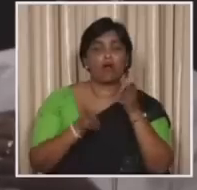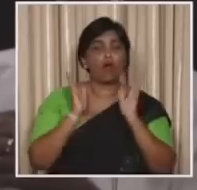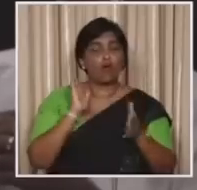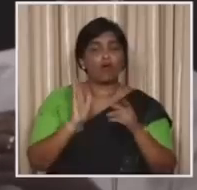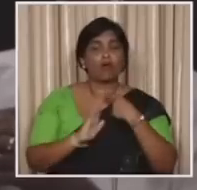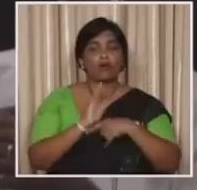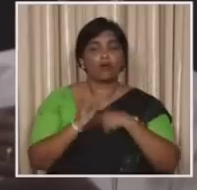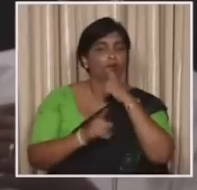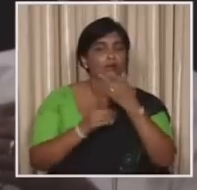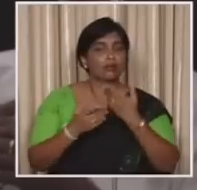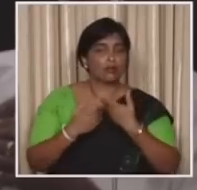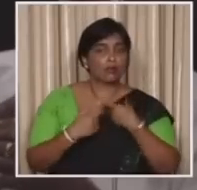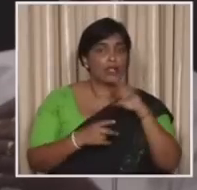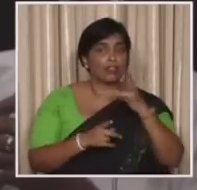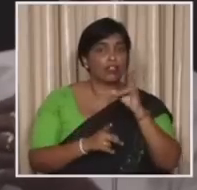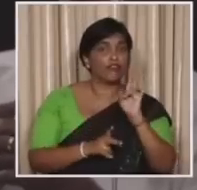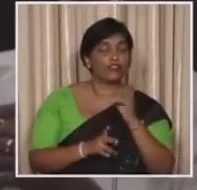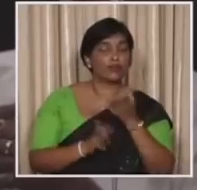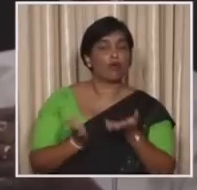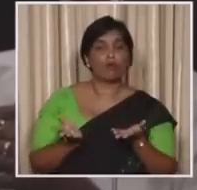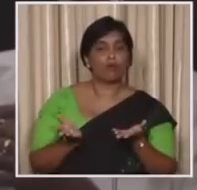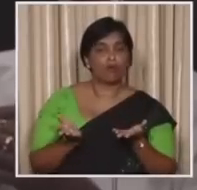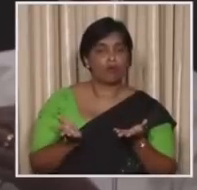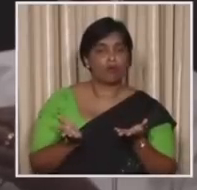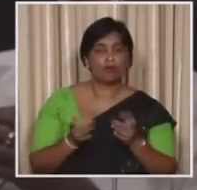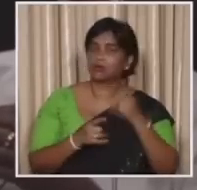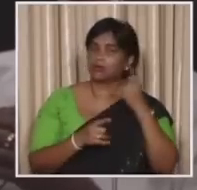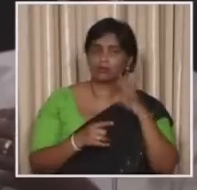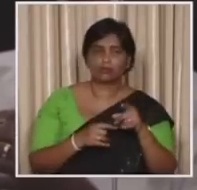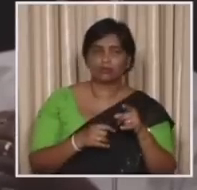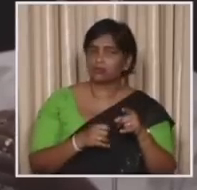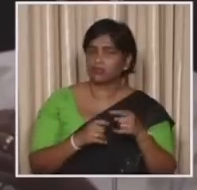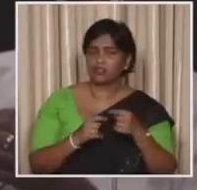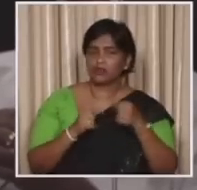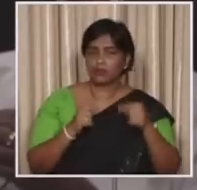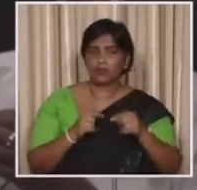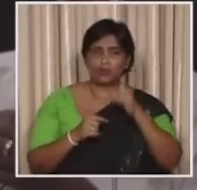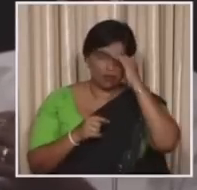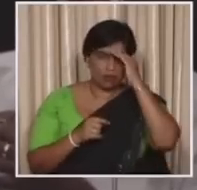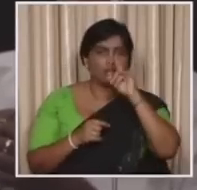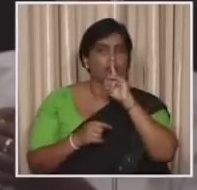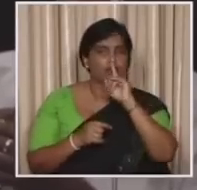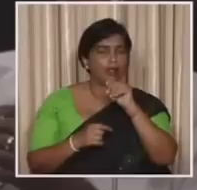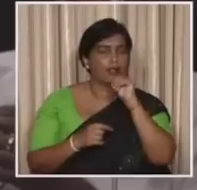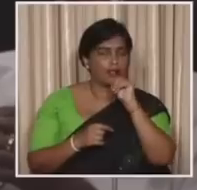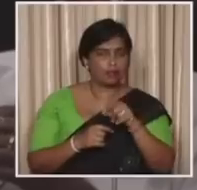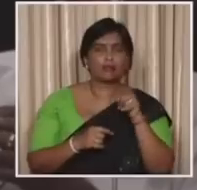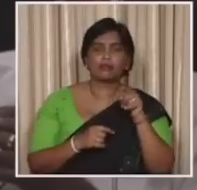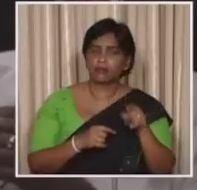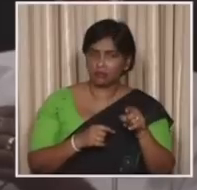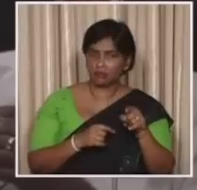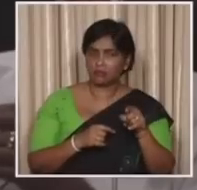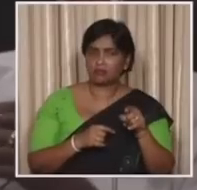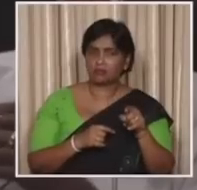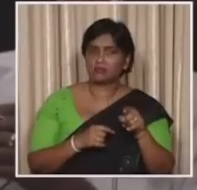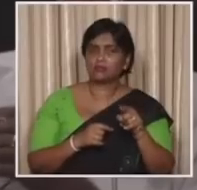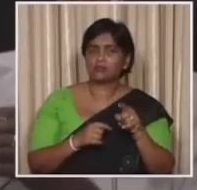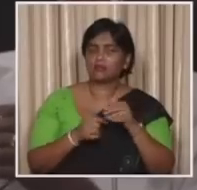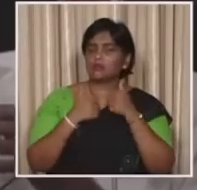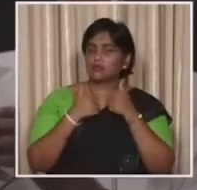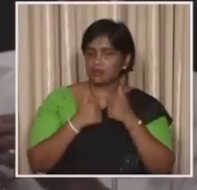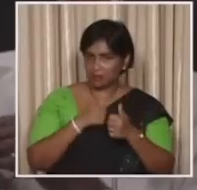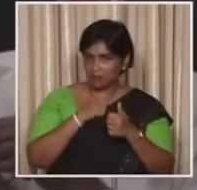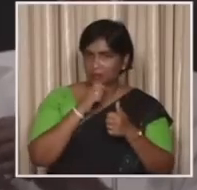රටේ මිනිස්සු කතා කරනවා අපි 225 කවුද කියලා මේක. ඒ නිසා මේ විපක්ෂ නායකතුමා කිව්ව කාරණේ තැත්තක් තියෙනවා. මේකට ඉතාම